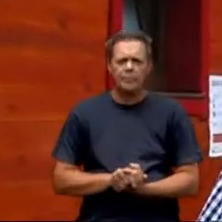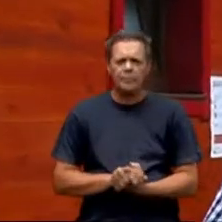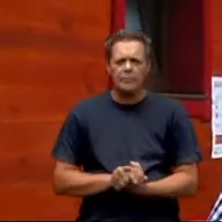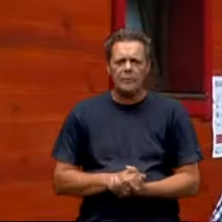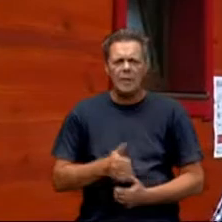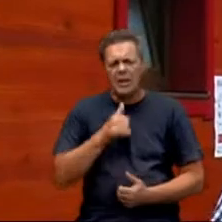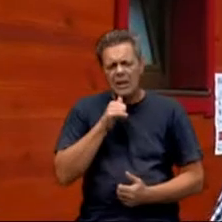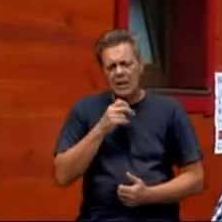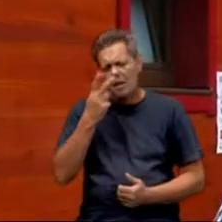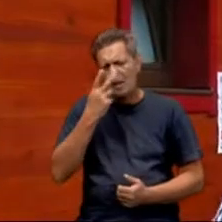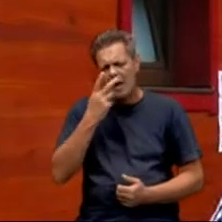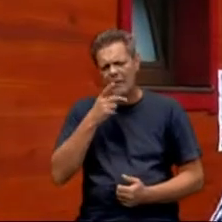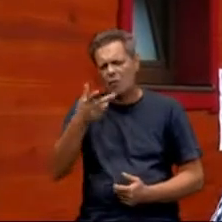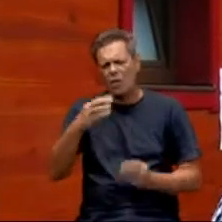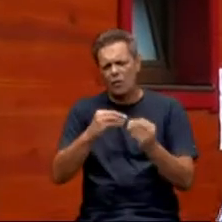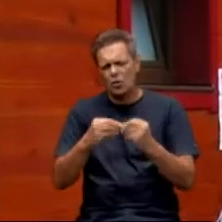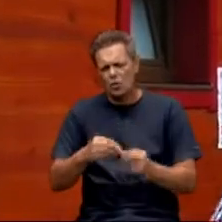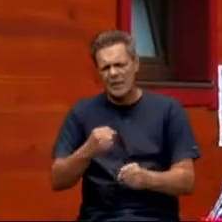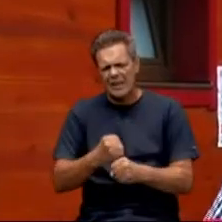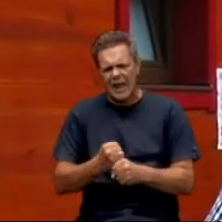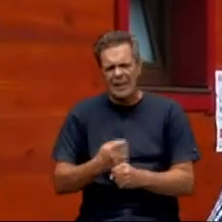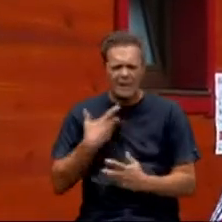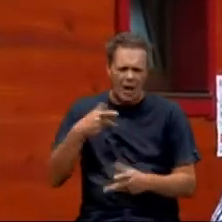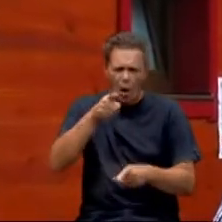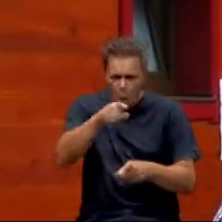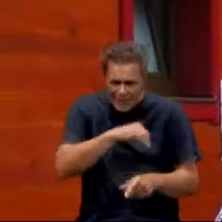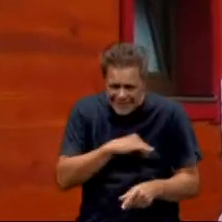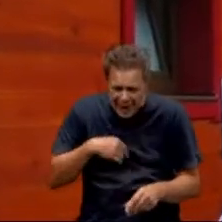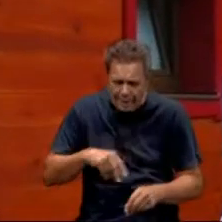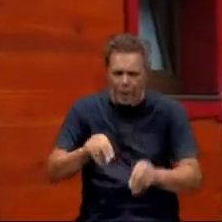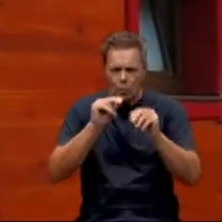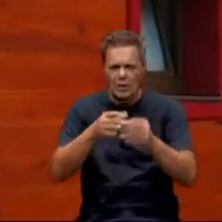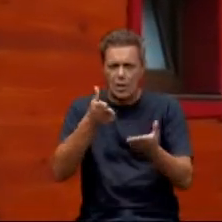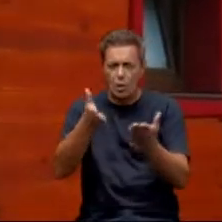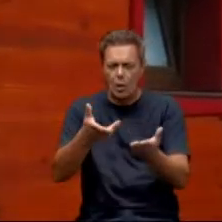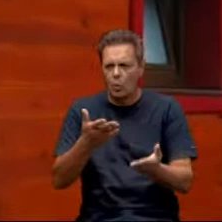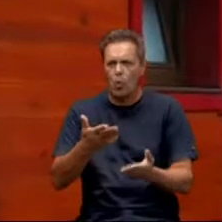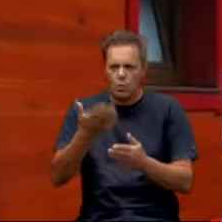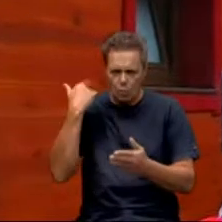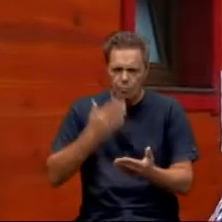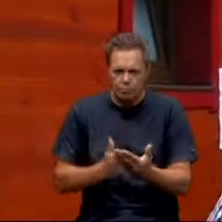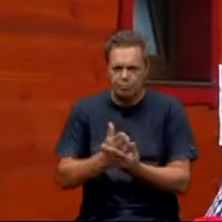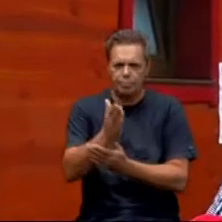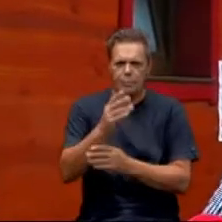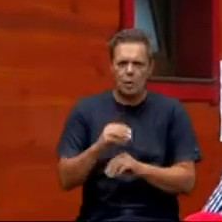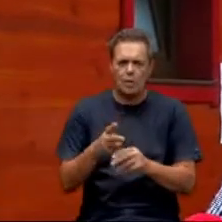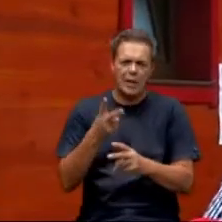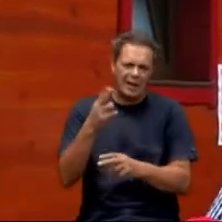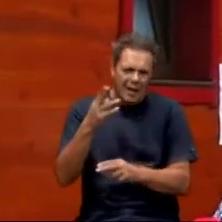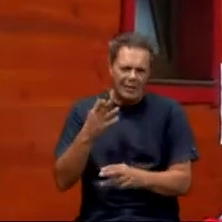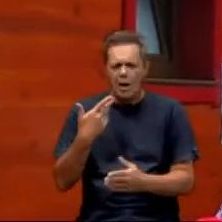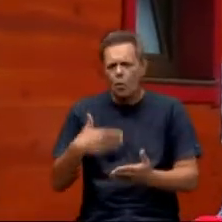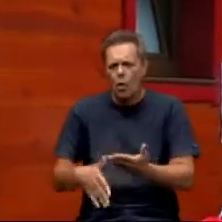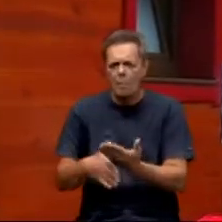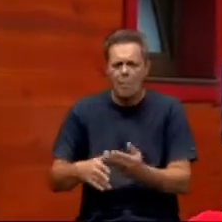i naročito njihov sustav rada da tako da educiraju one koji su preživjeli rak, da oni budu ti koji pomažu mladim